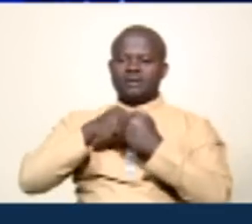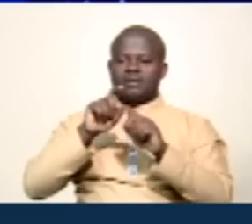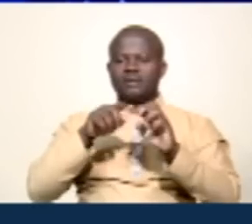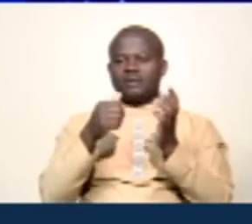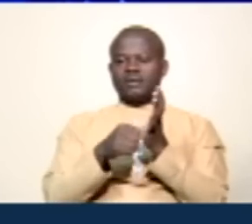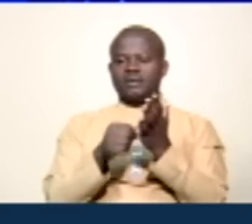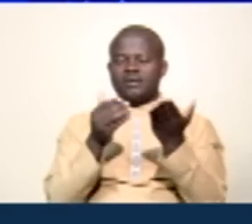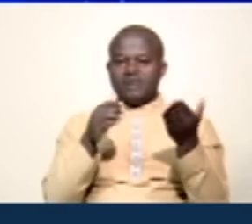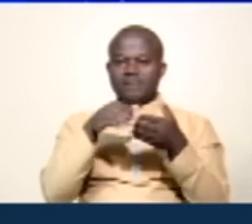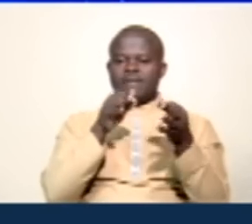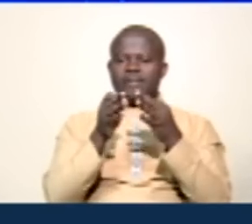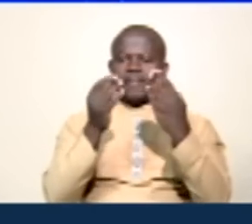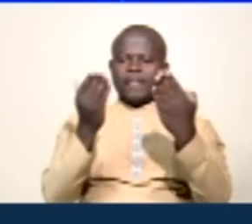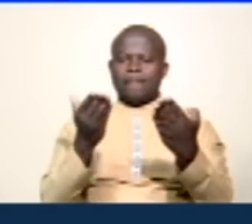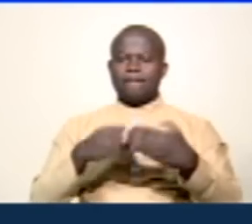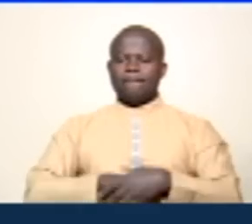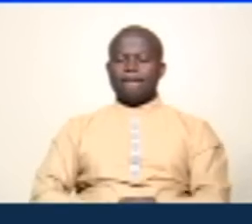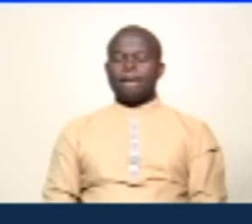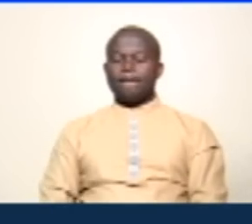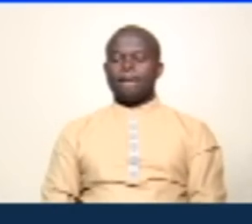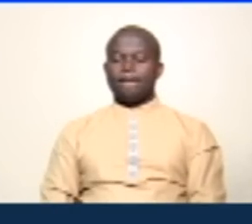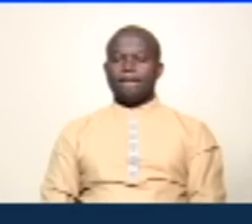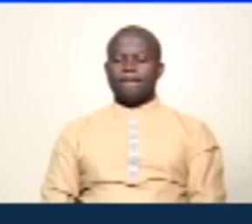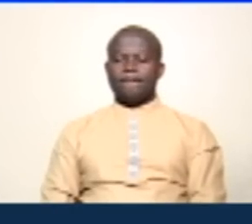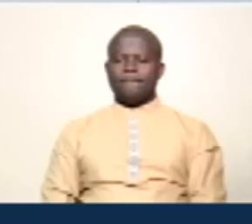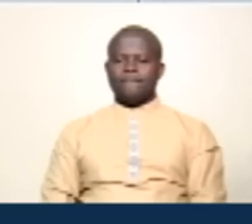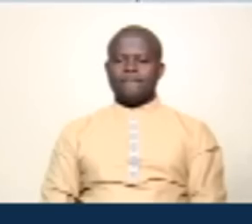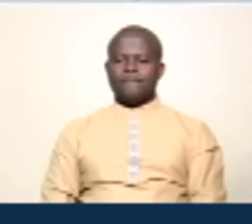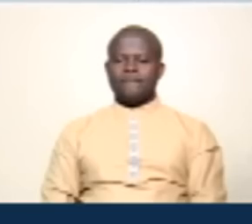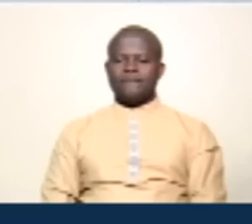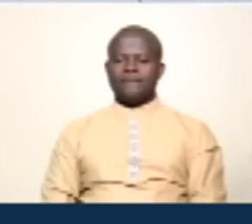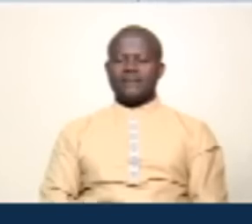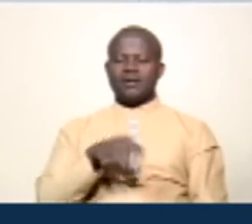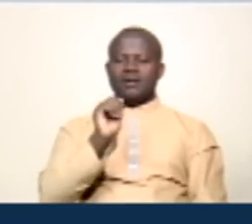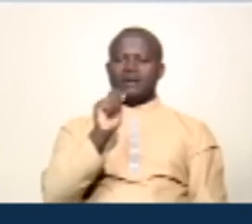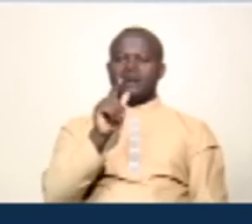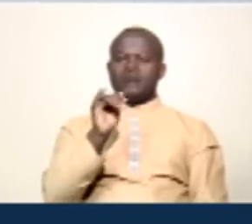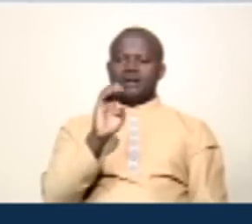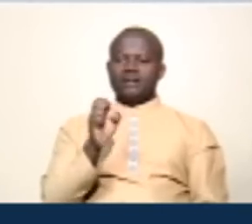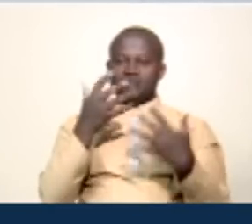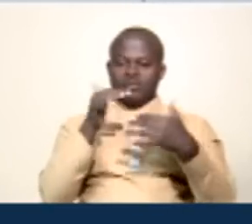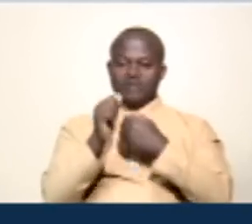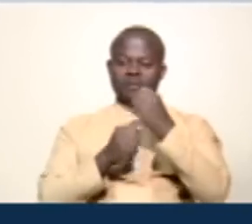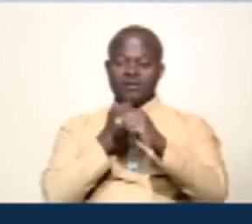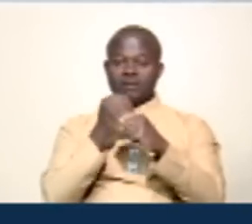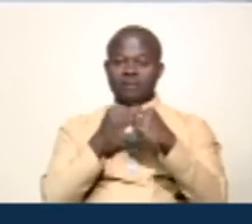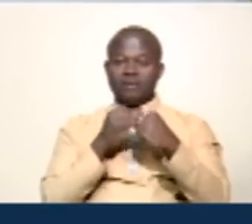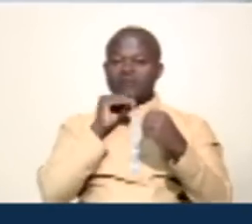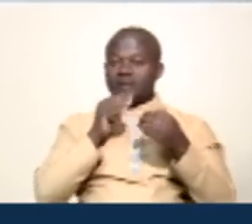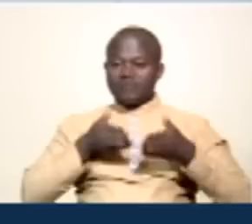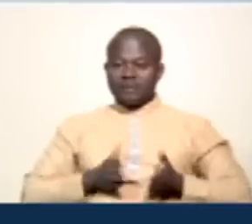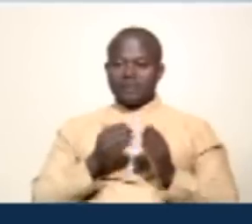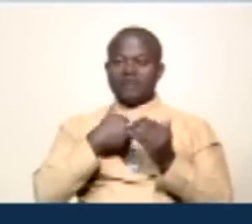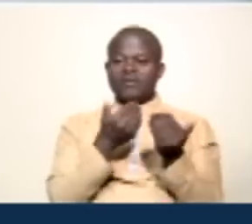icyo kibazo ni inkuru tugezwaho na Bosco Kwizera Alice Musaniwabo yamaze imyaka 8 yarabuze urubyaro ubu afite abana